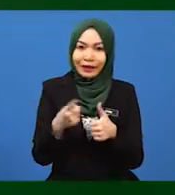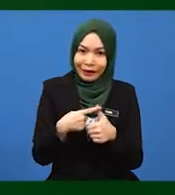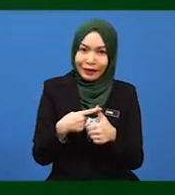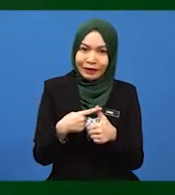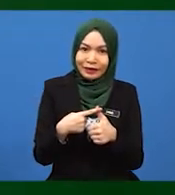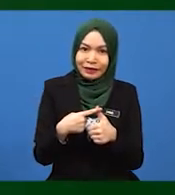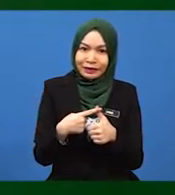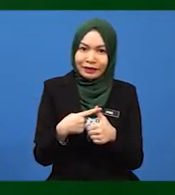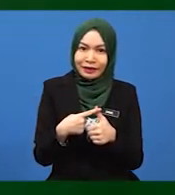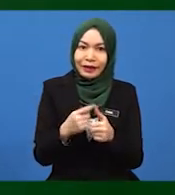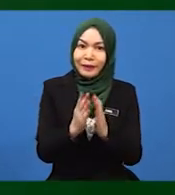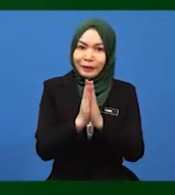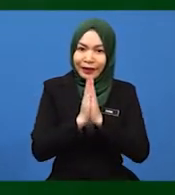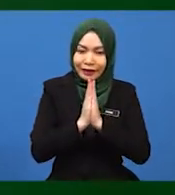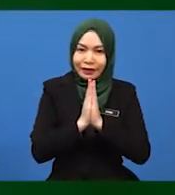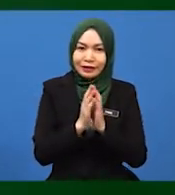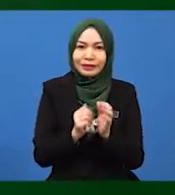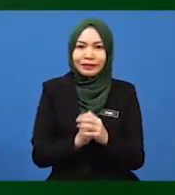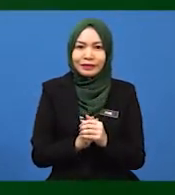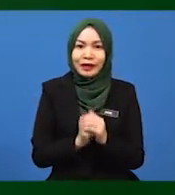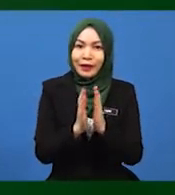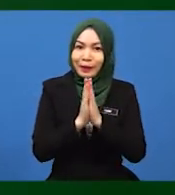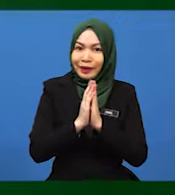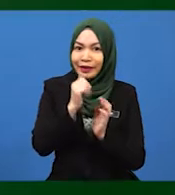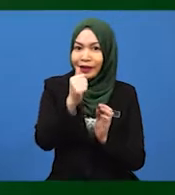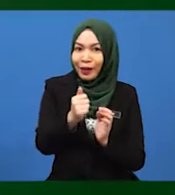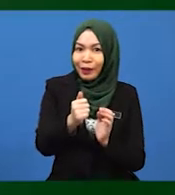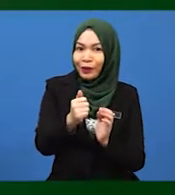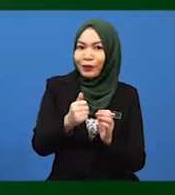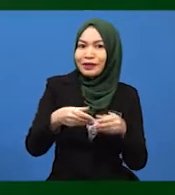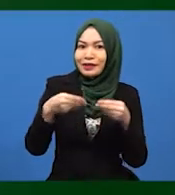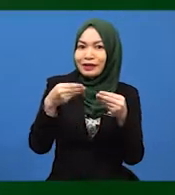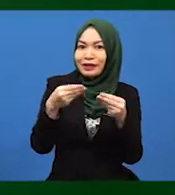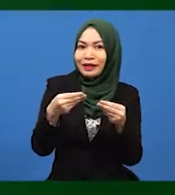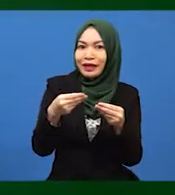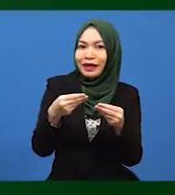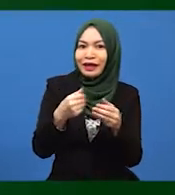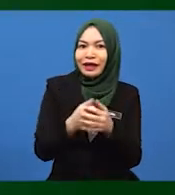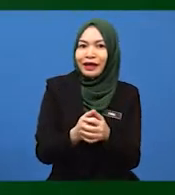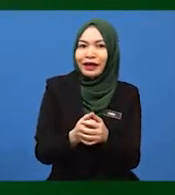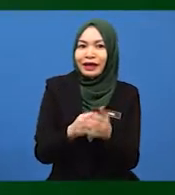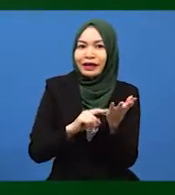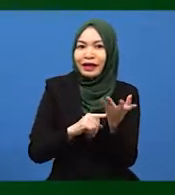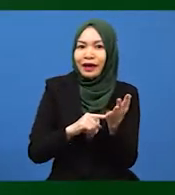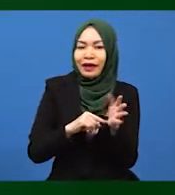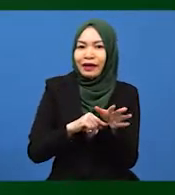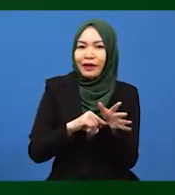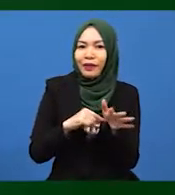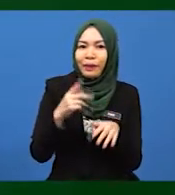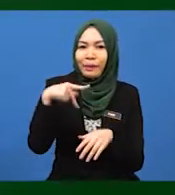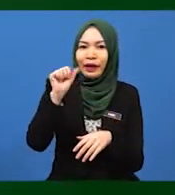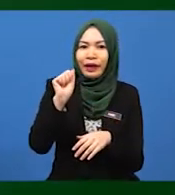Pertama, minta. Minta kamu sediakan daun palas.